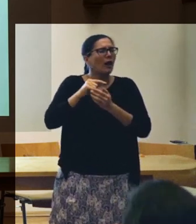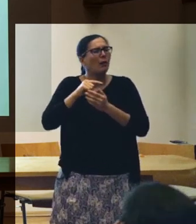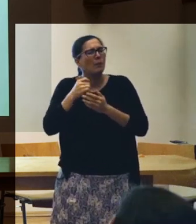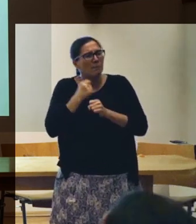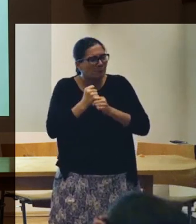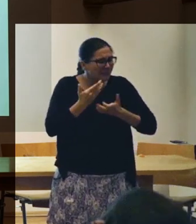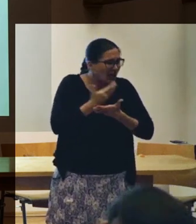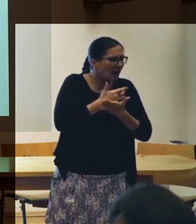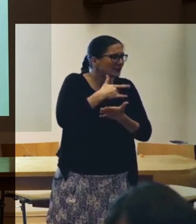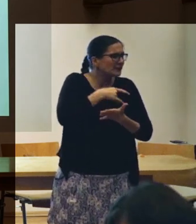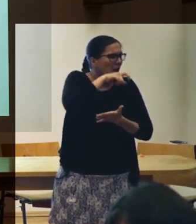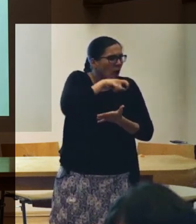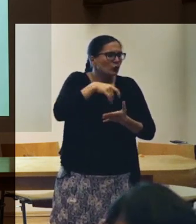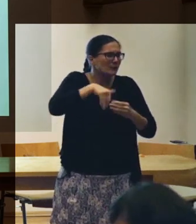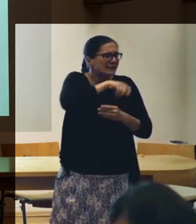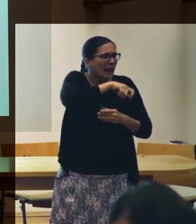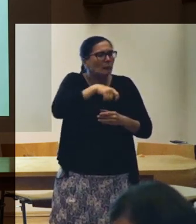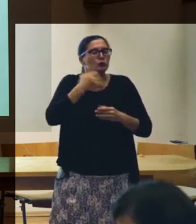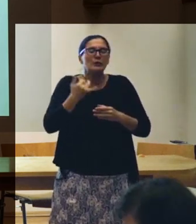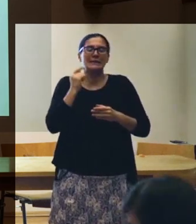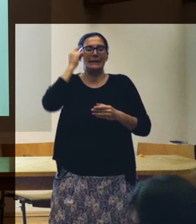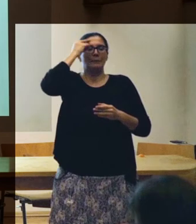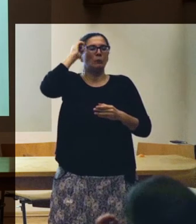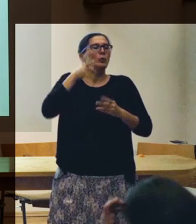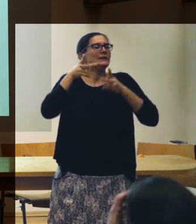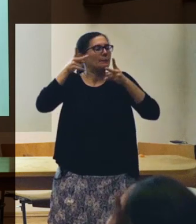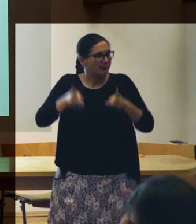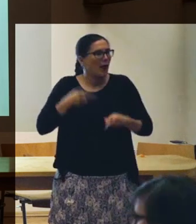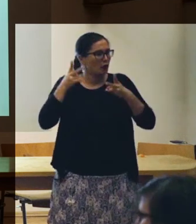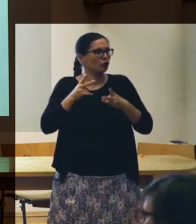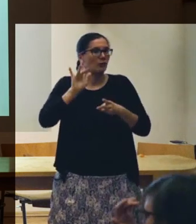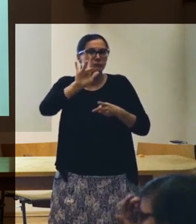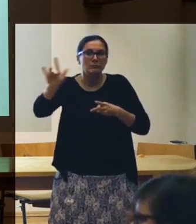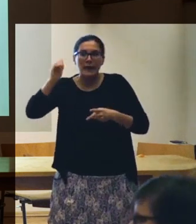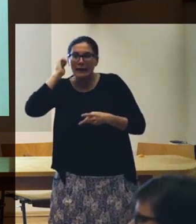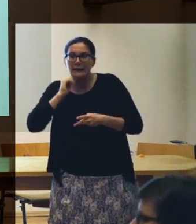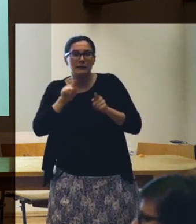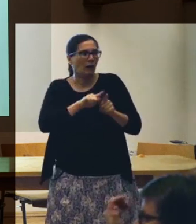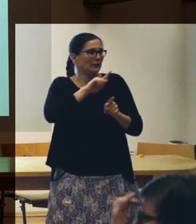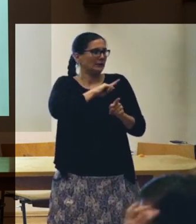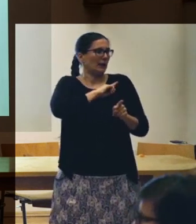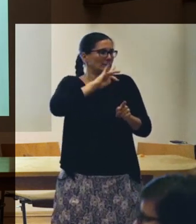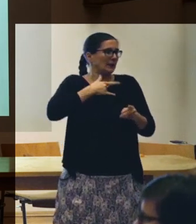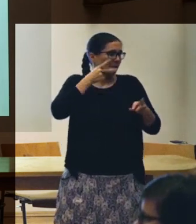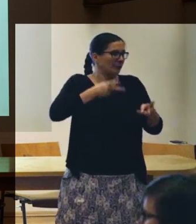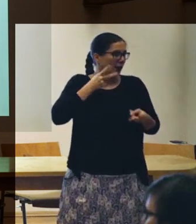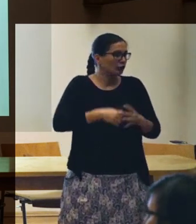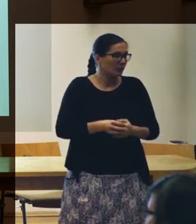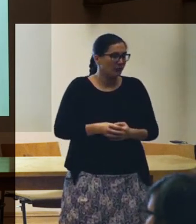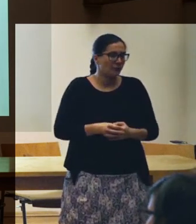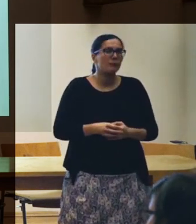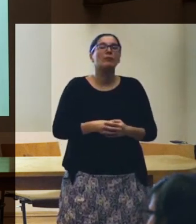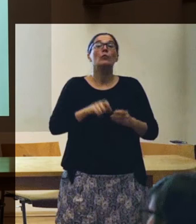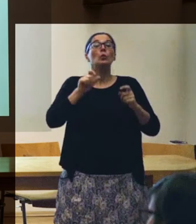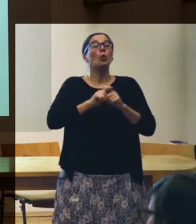důležitá ve feministické kritice společnosti. Že vlastně ta feministická kritika říká, že naše společnost